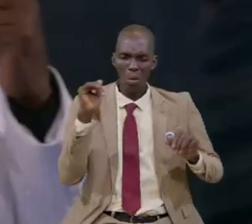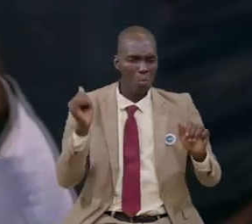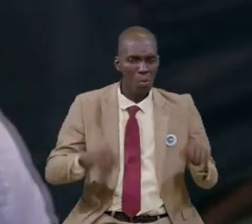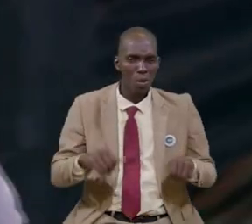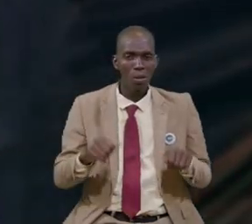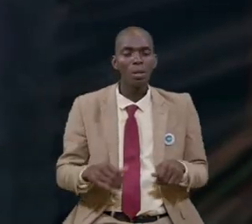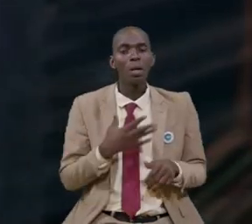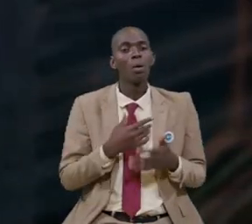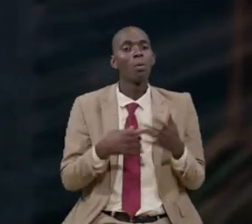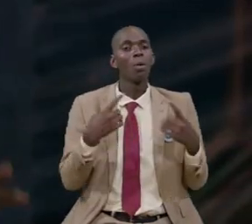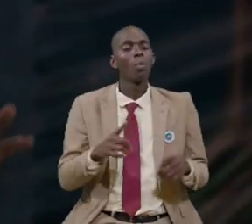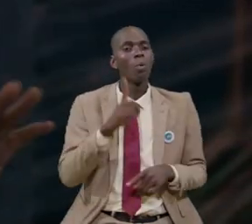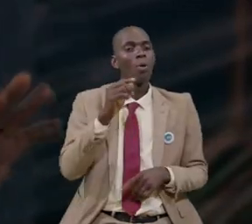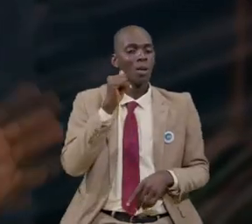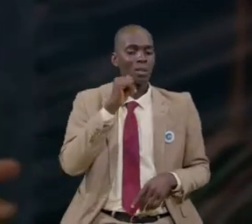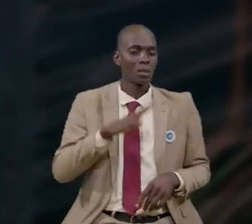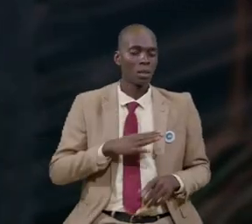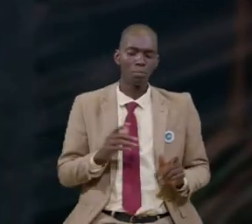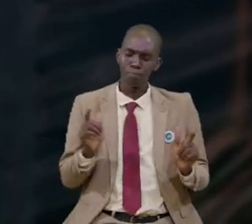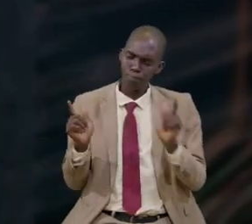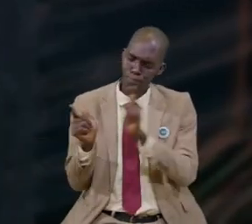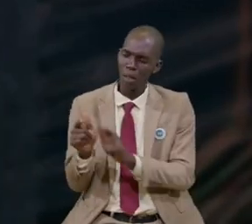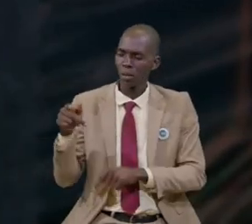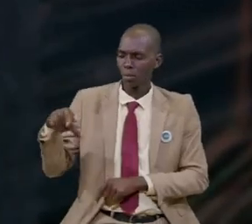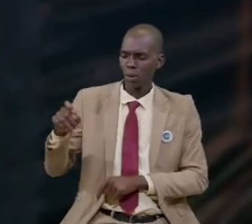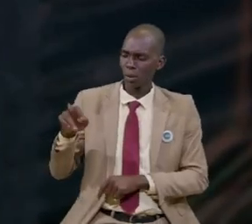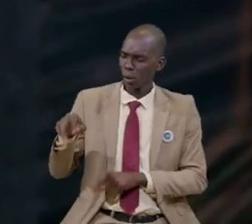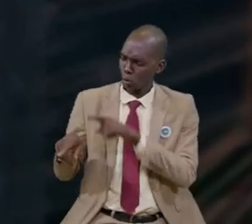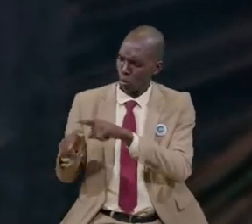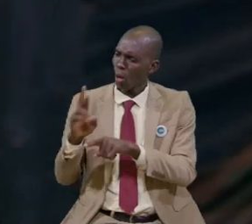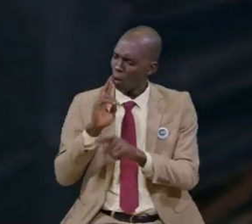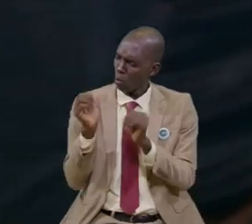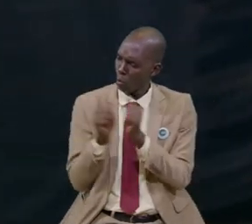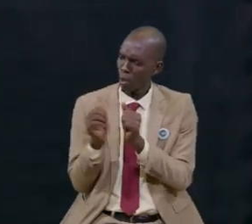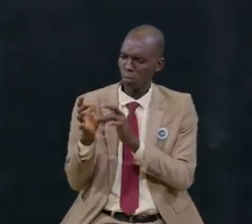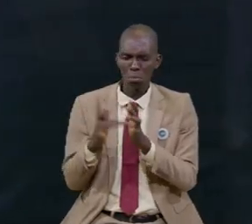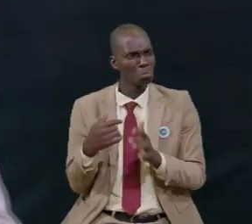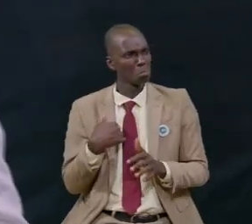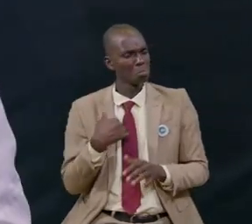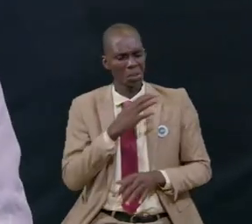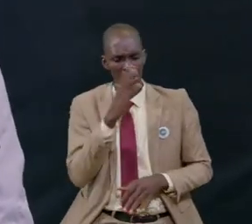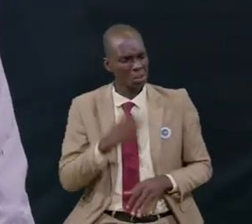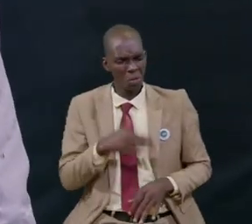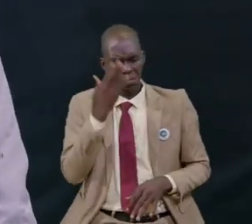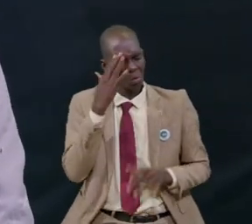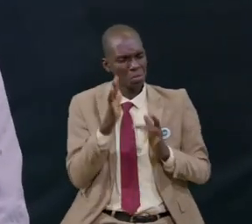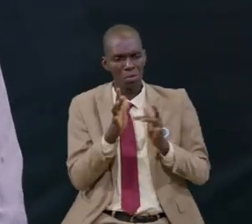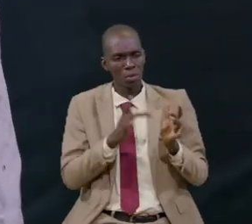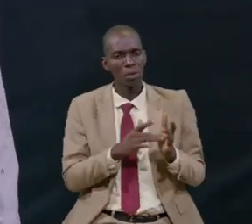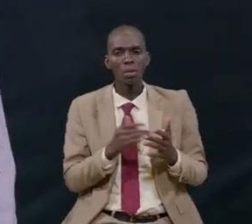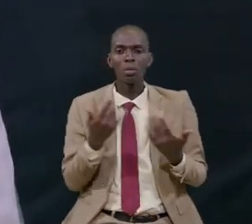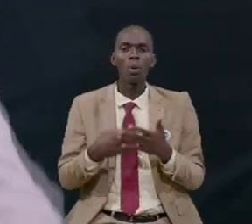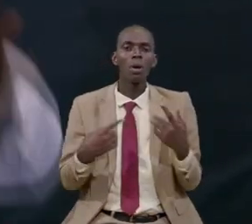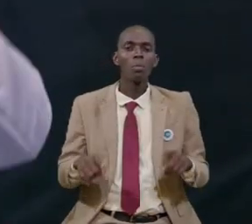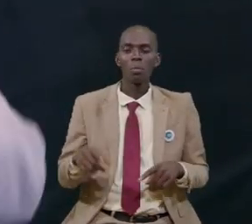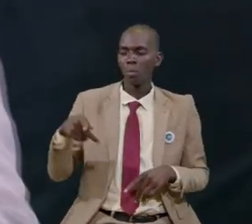la vie que, mais toi aussi, tu étais l'un de que jamais moi je ne connais pas Jésus. Hein. Il a rétrogradé, il a